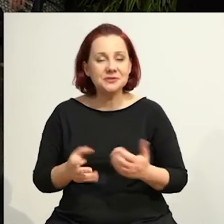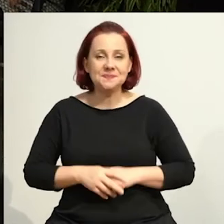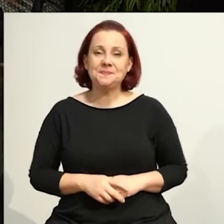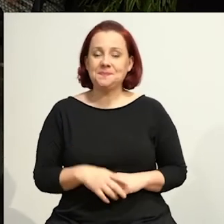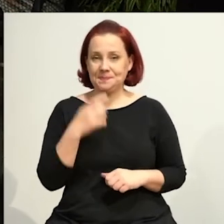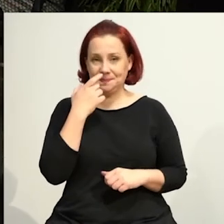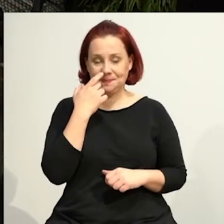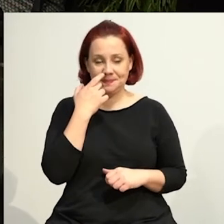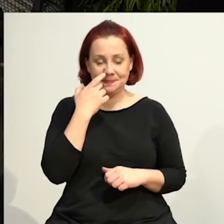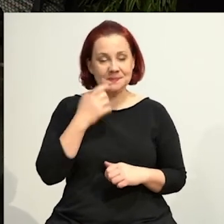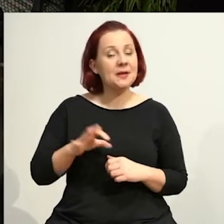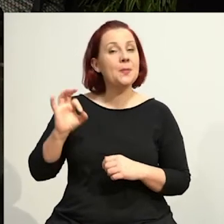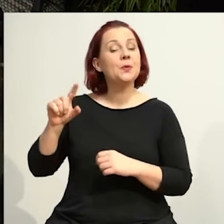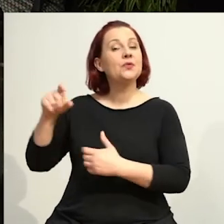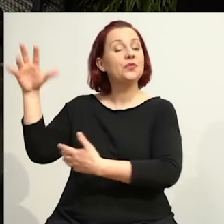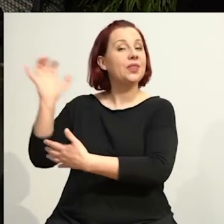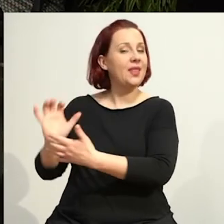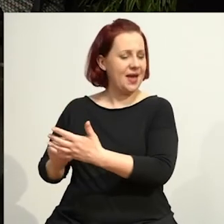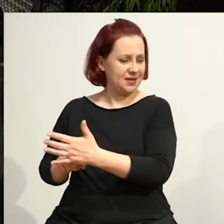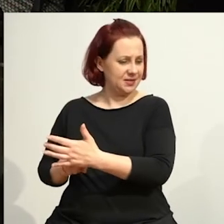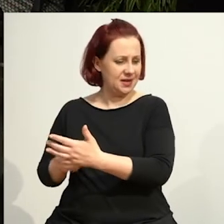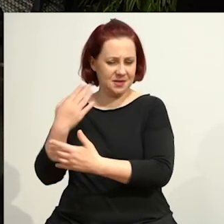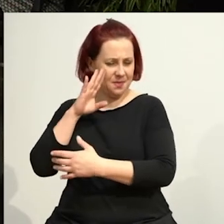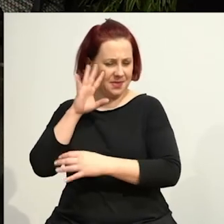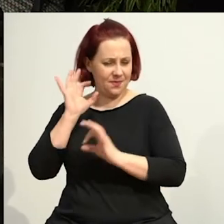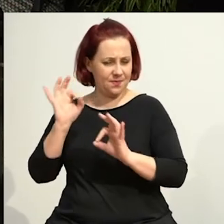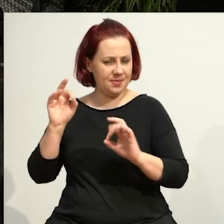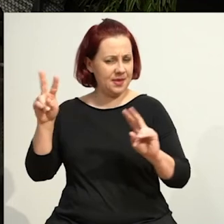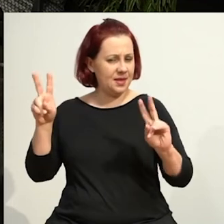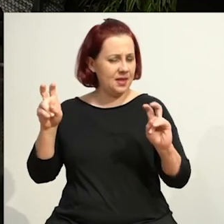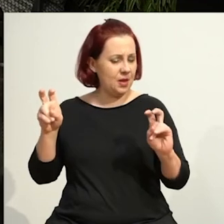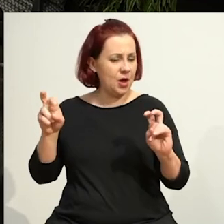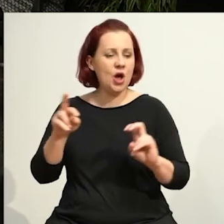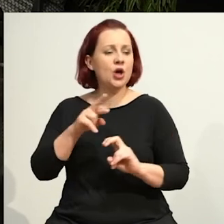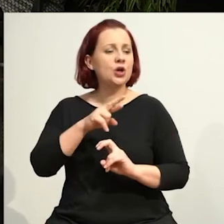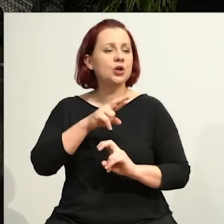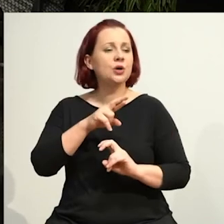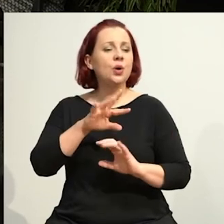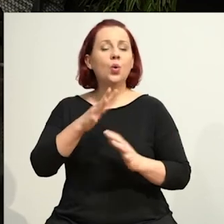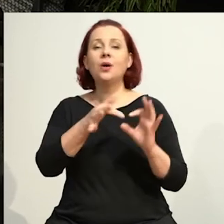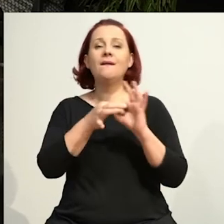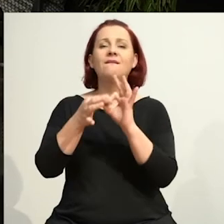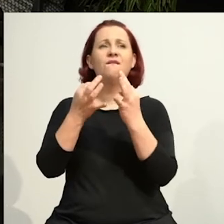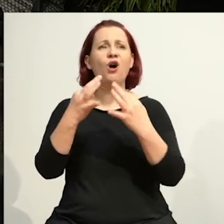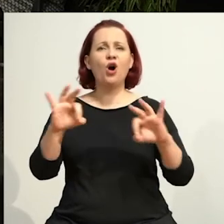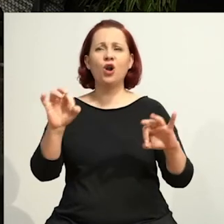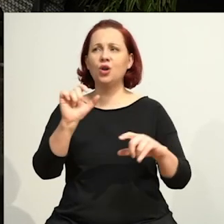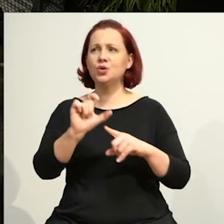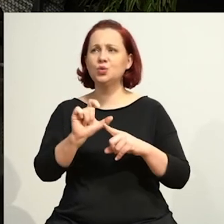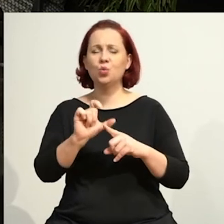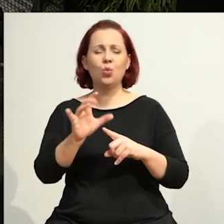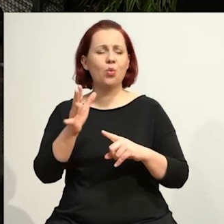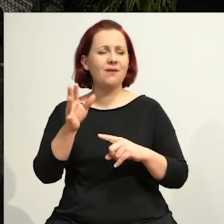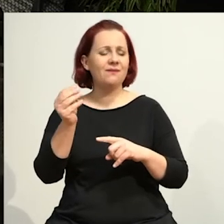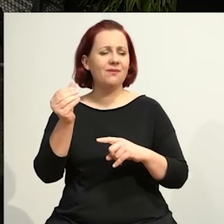Jest taki tekst Norwida, ja teraz nie wiem, czy dobrze pamiętam tytuł, rzecz tyczy się wolności słowa.